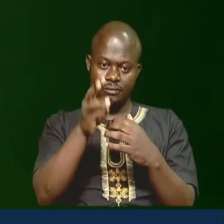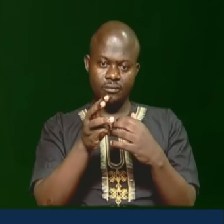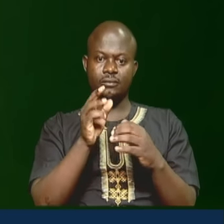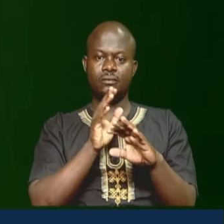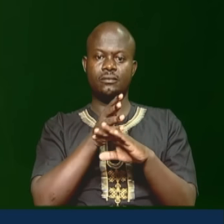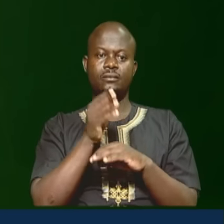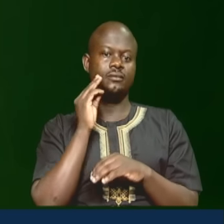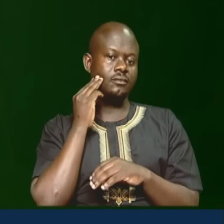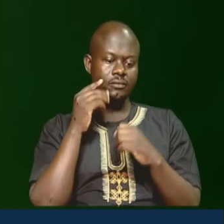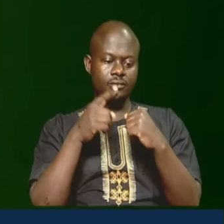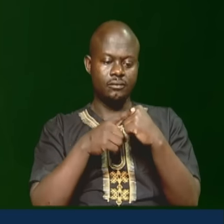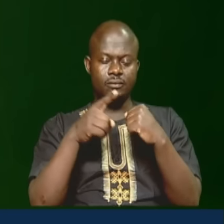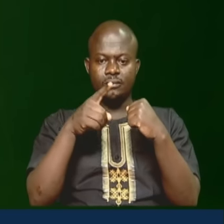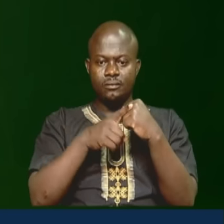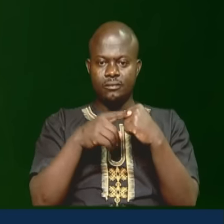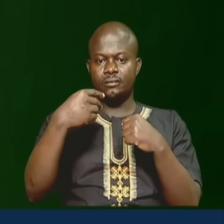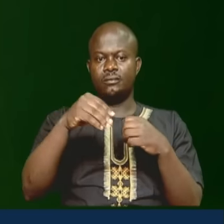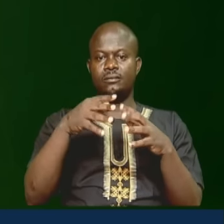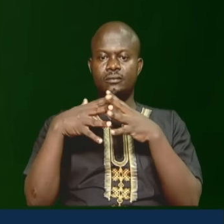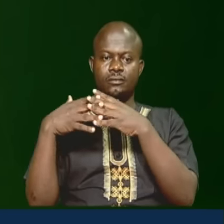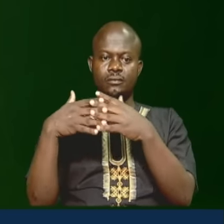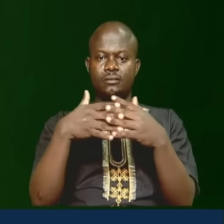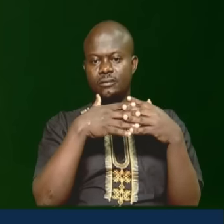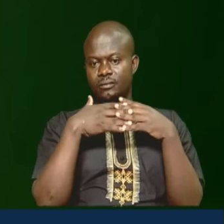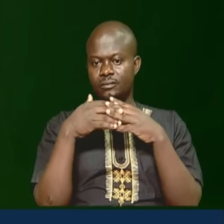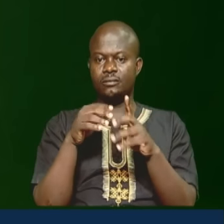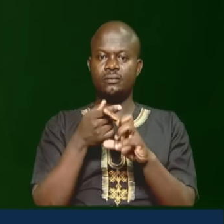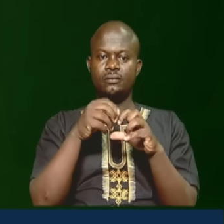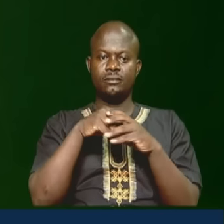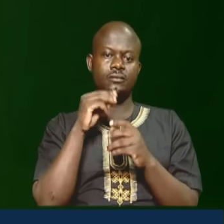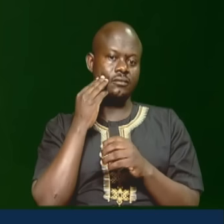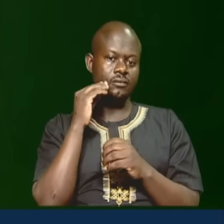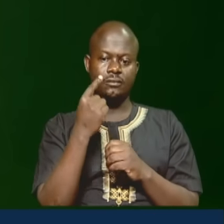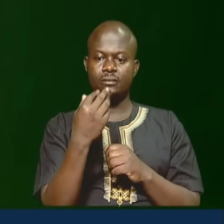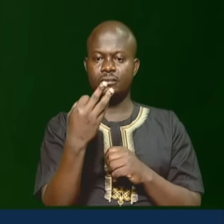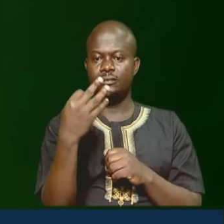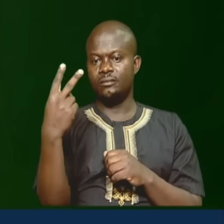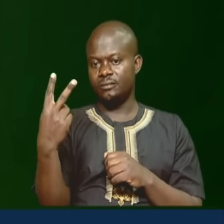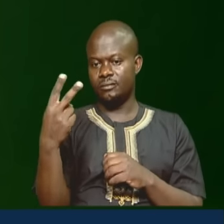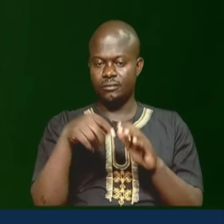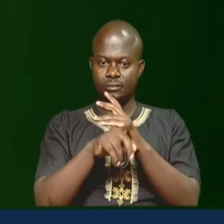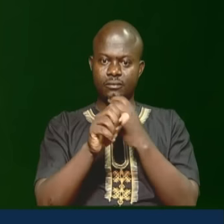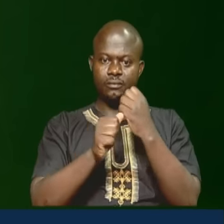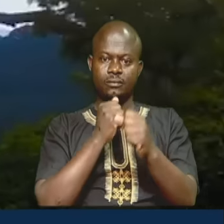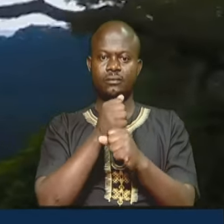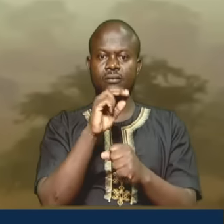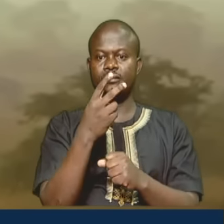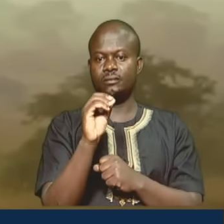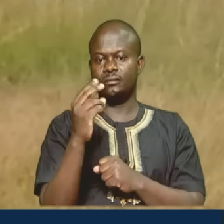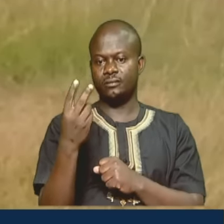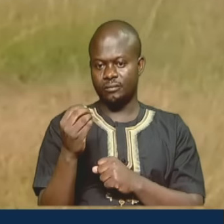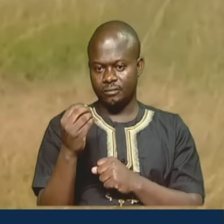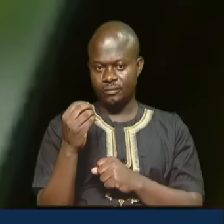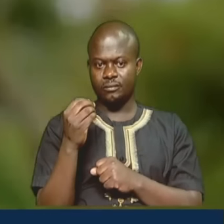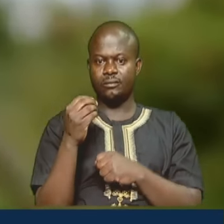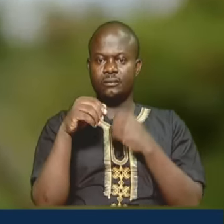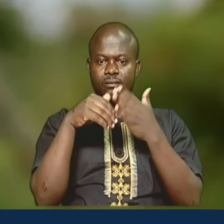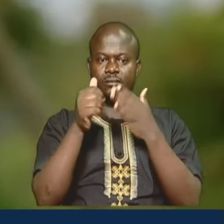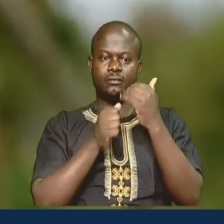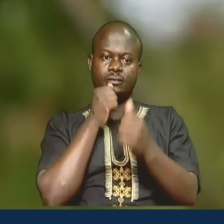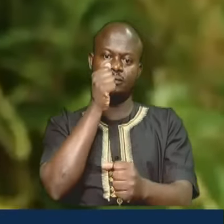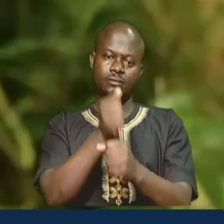miliyoni 660 z'amadolari ya Amerika avuye kuri miliyoni 131 yinjiye mu 2020. Muri uyu mwaka wa